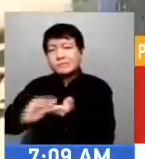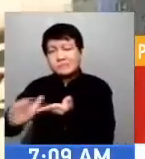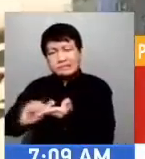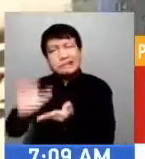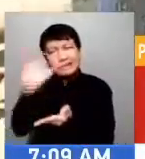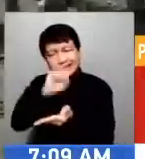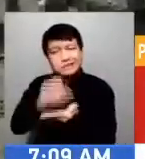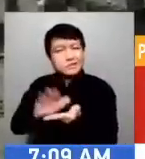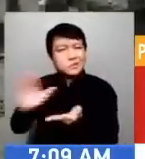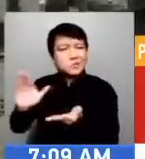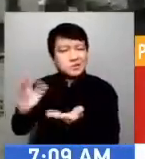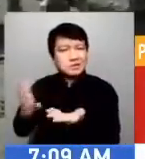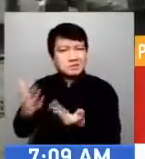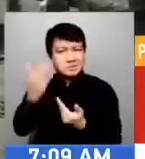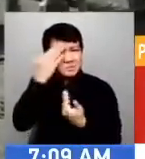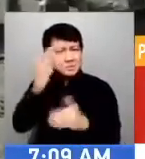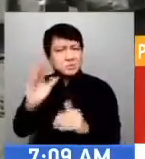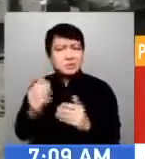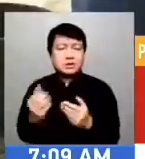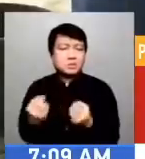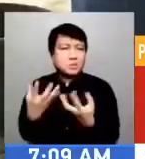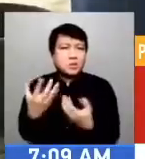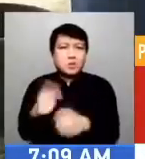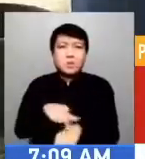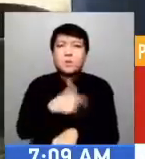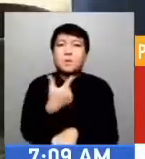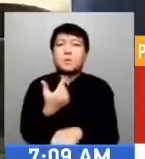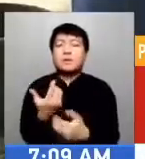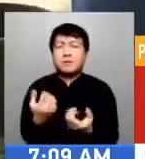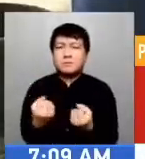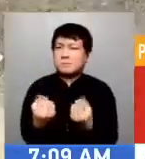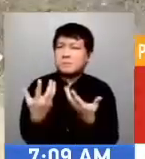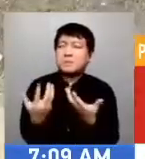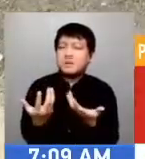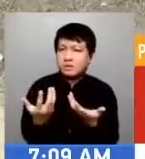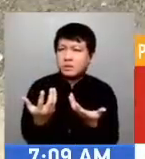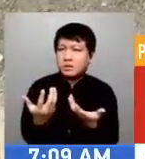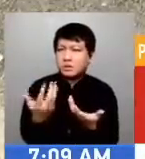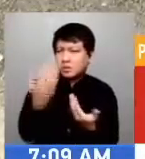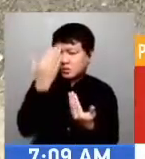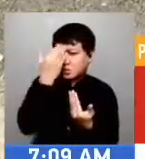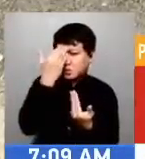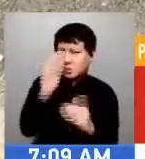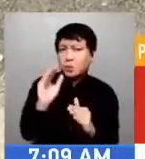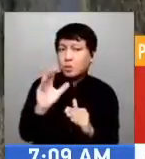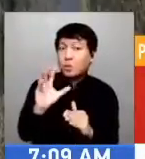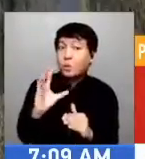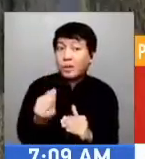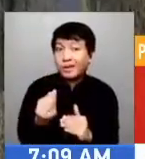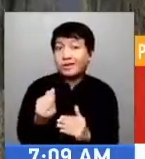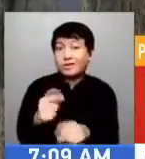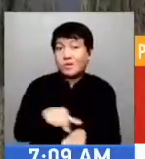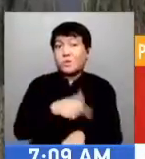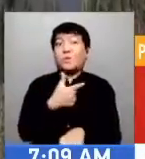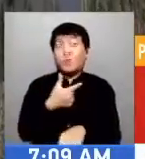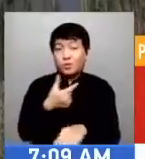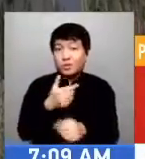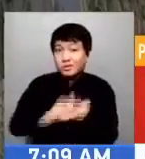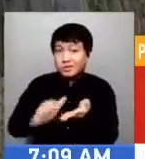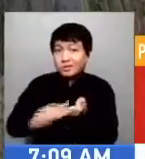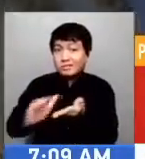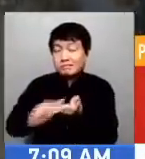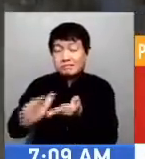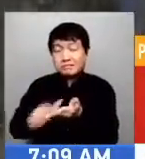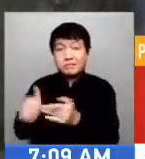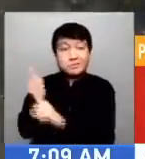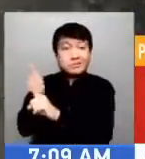nila alam kung gaano katalaga. Kung gaano katagal talaga. At sobrang sila, hindi nila alam kung ano isasagot